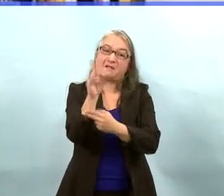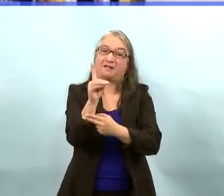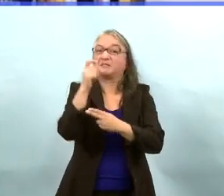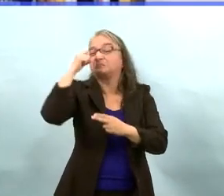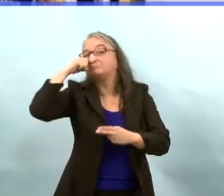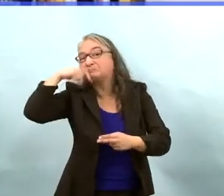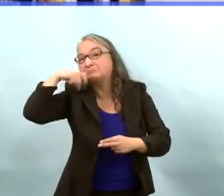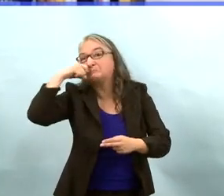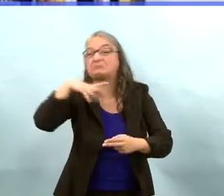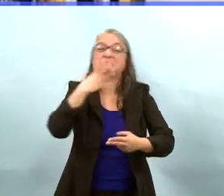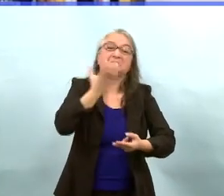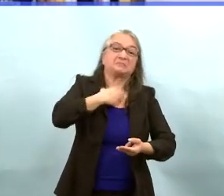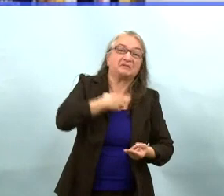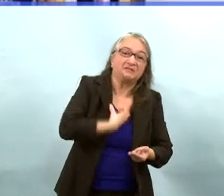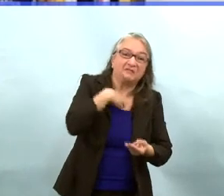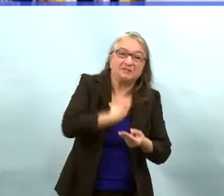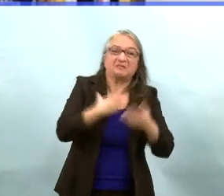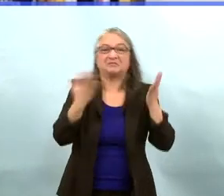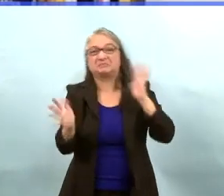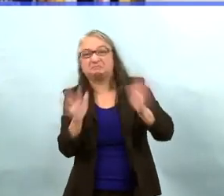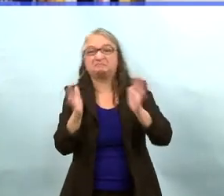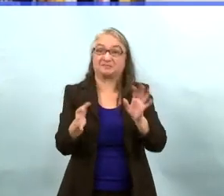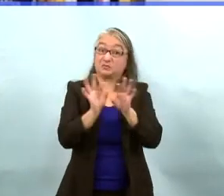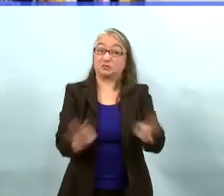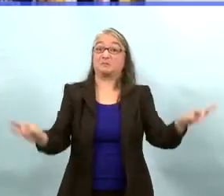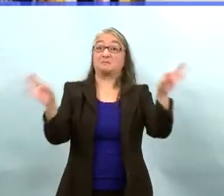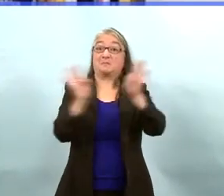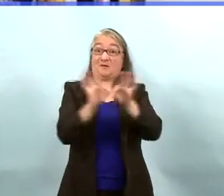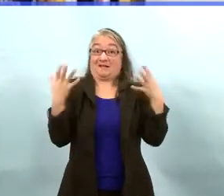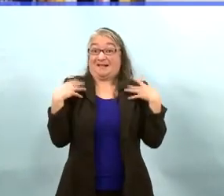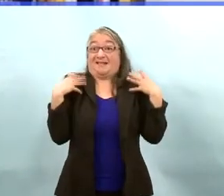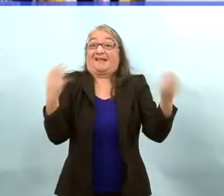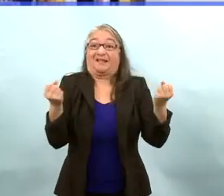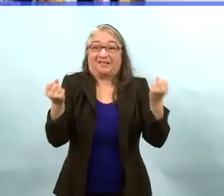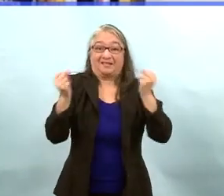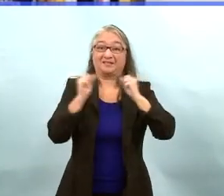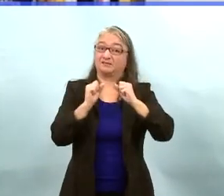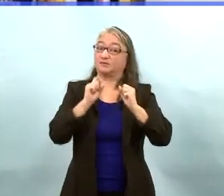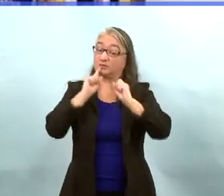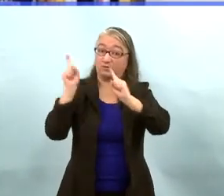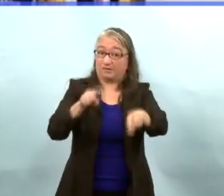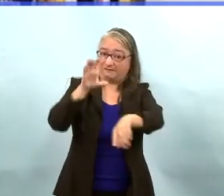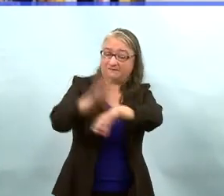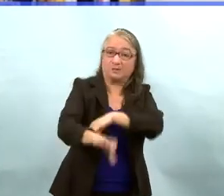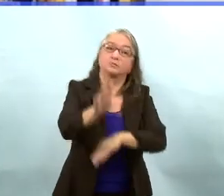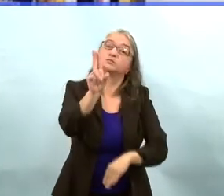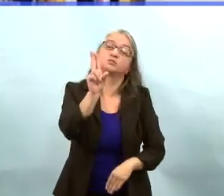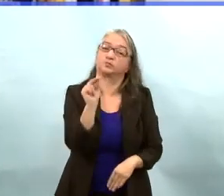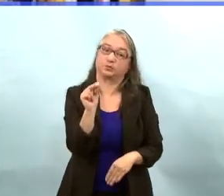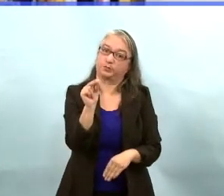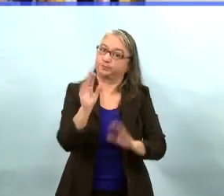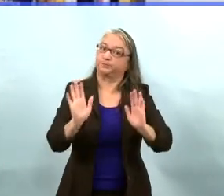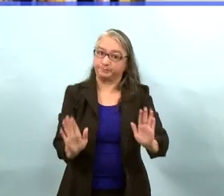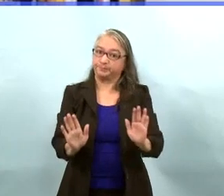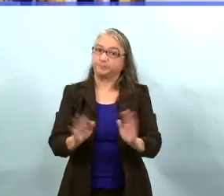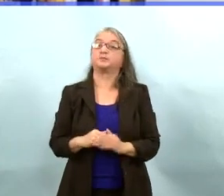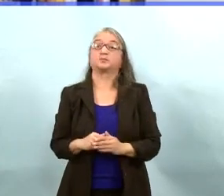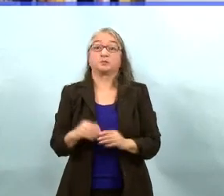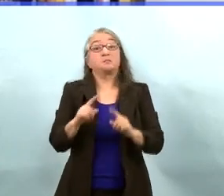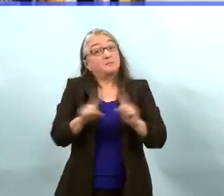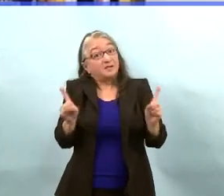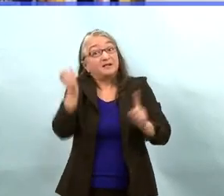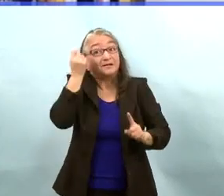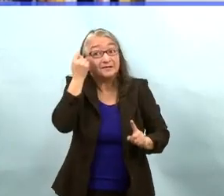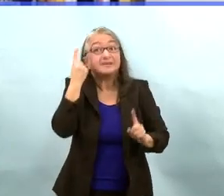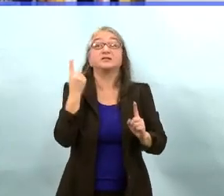Donc, c'est pour ça qu'il nous faut être très prudent dans l'utilisation des ordres de santé publique. Ceci étant dit, bien entendu, tout va dépendre de ce qu'on